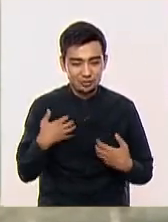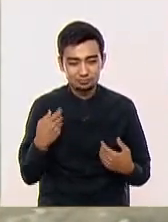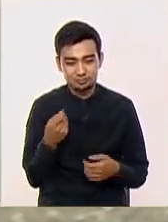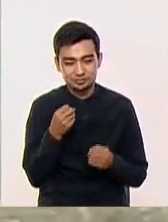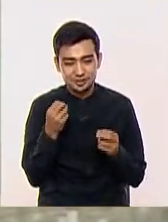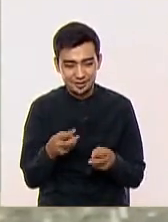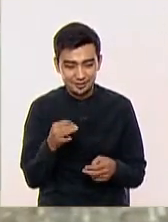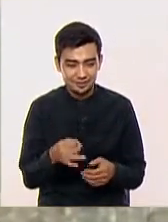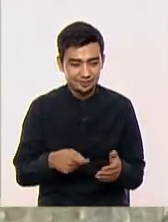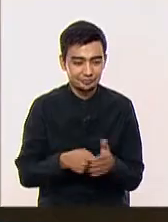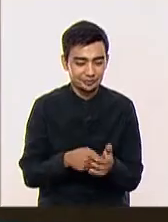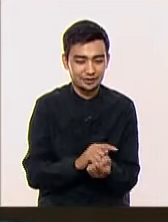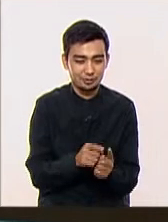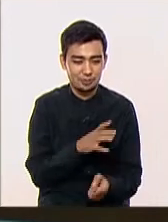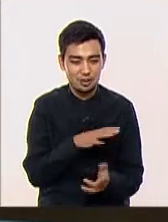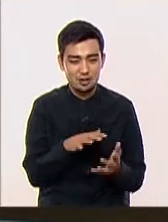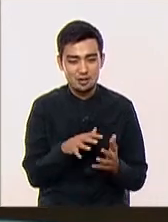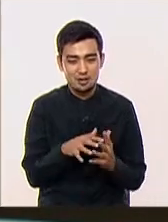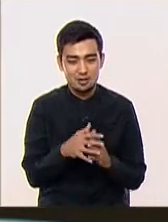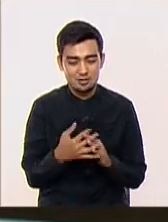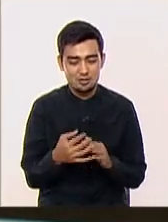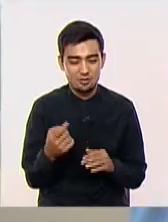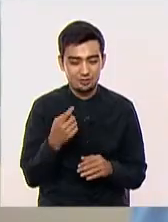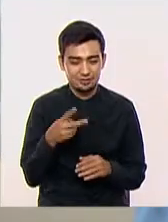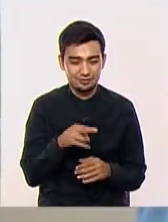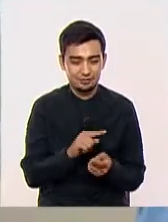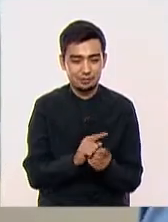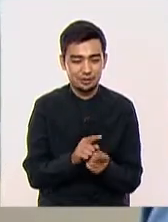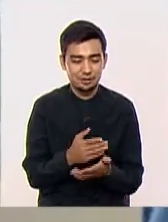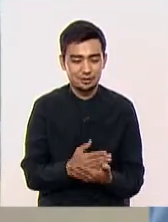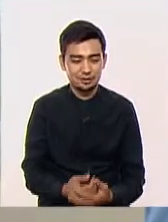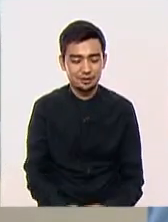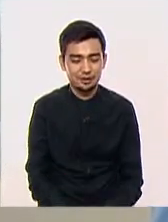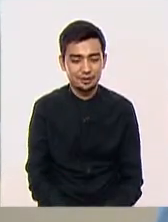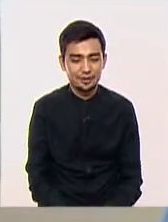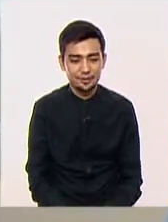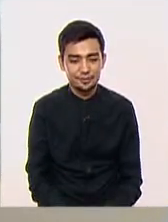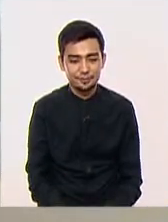несут положительные изменения в сельхозрынок, говорят специалисты.